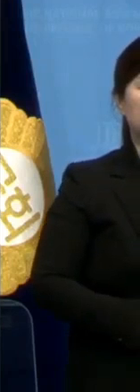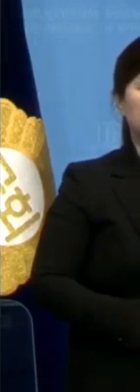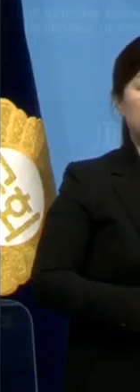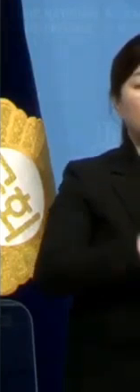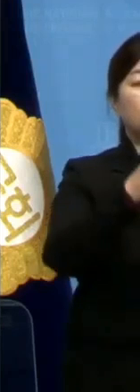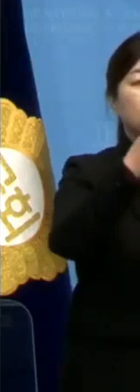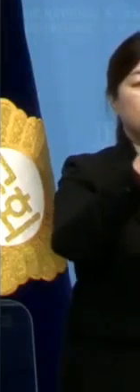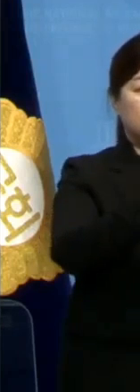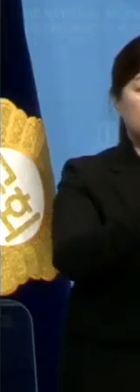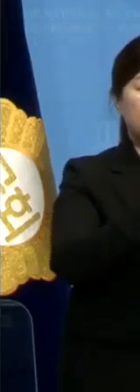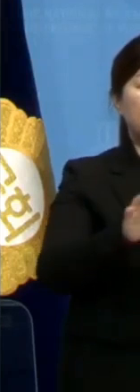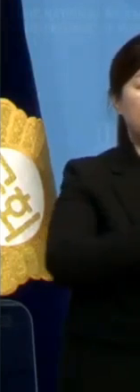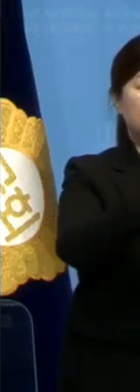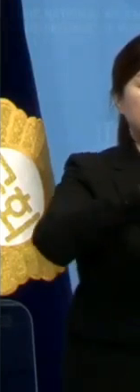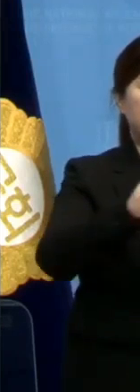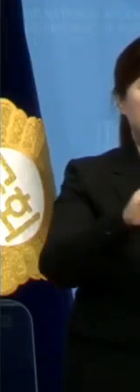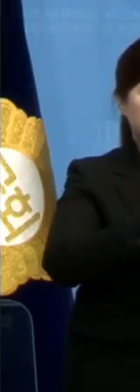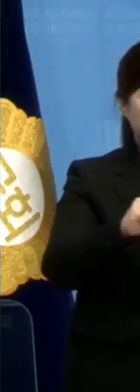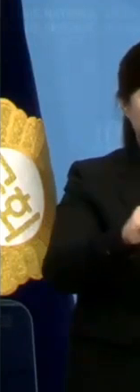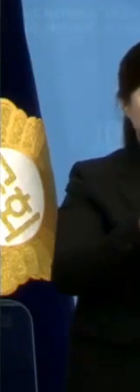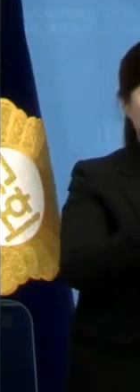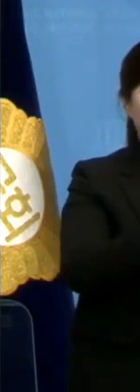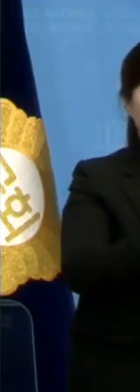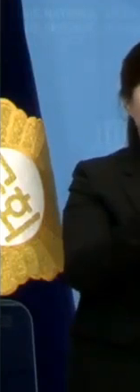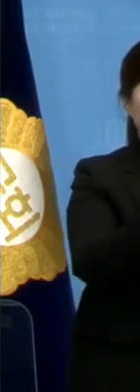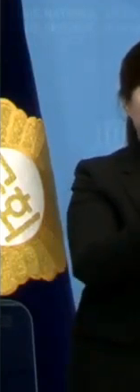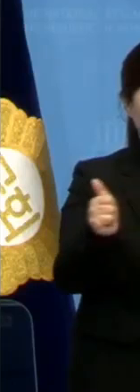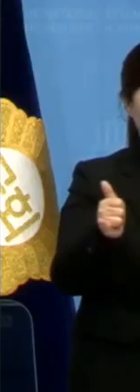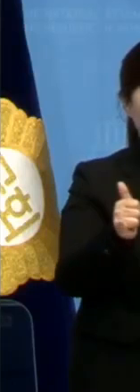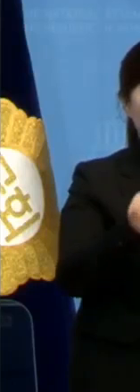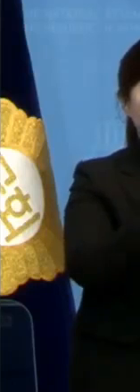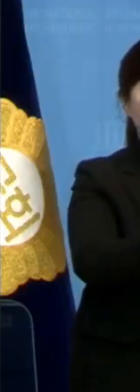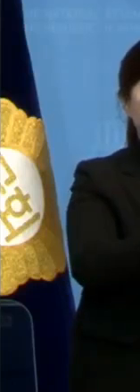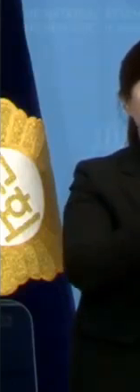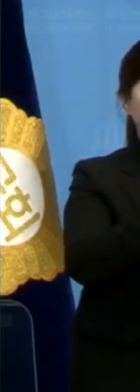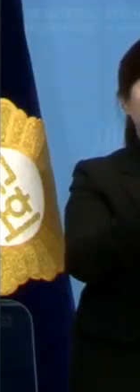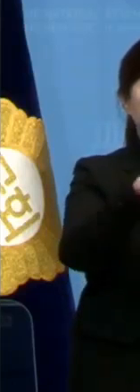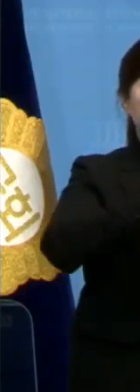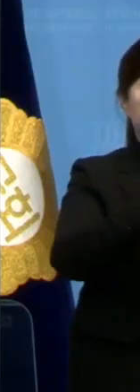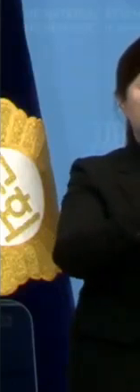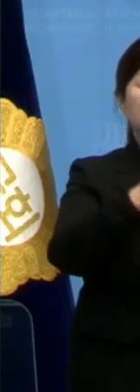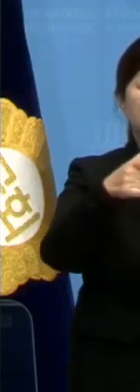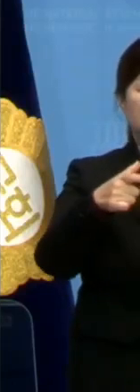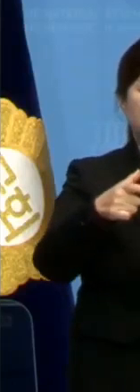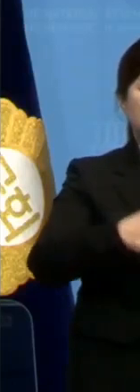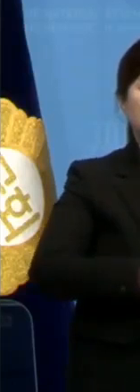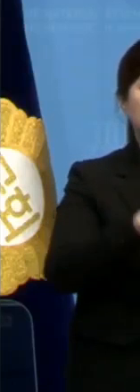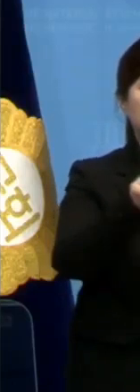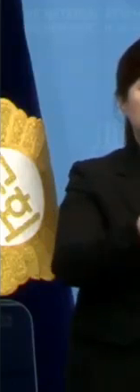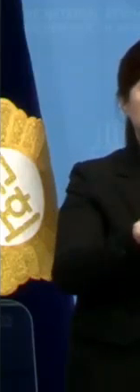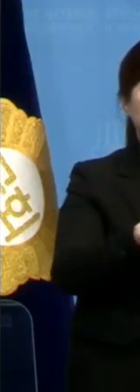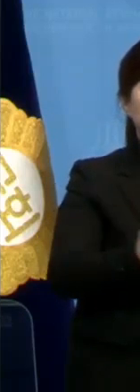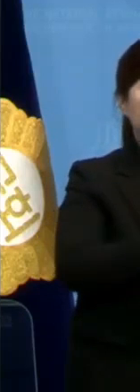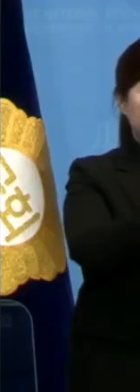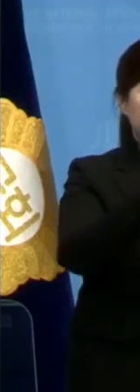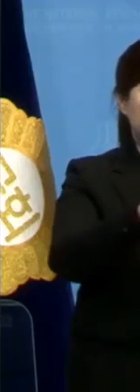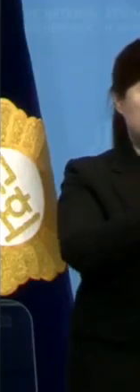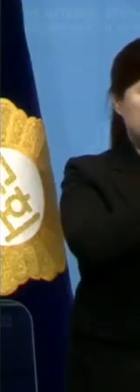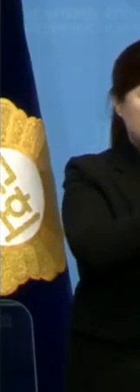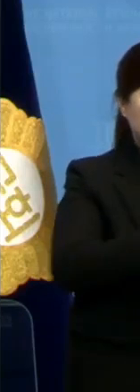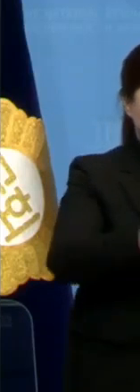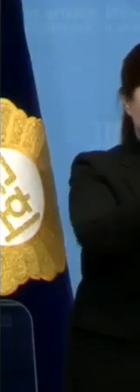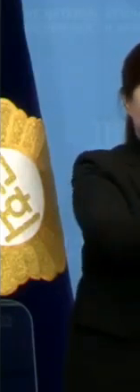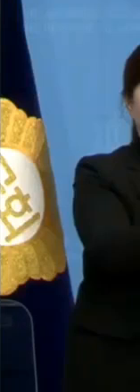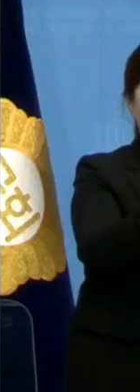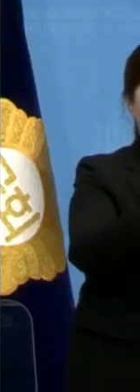두 번째는 코로나19 대응 의료 인력에 대한 지원을 확대하는 정책입니다. 현재 코로나19 최일선에서